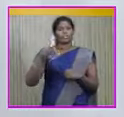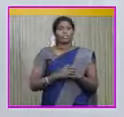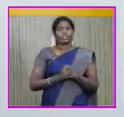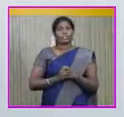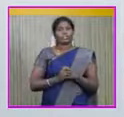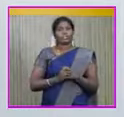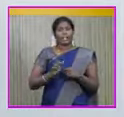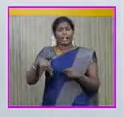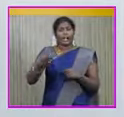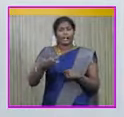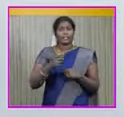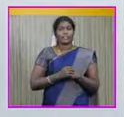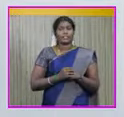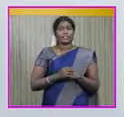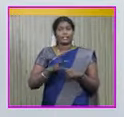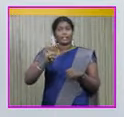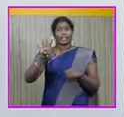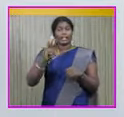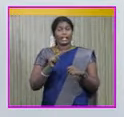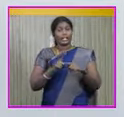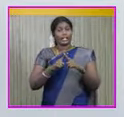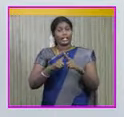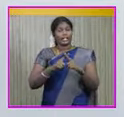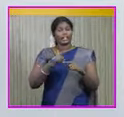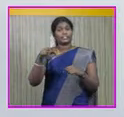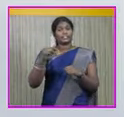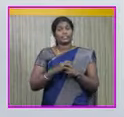ஸ்டெப்பில் இந்த 4 எக்ஸ் டிகிரியோட மதிப்பு